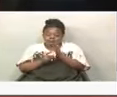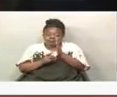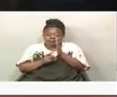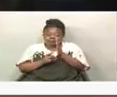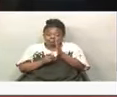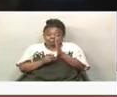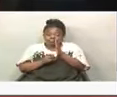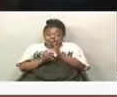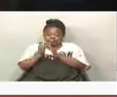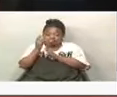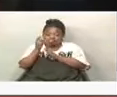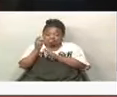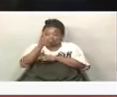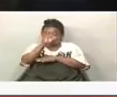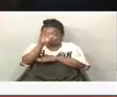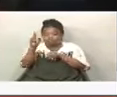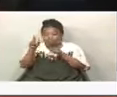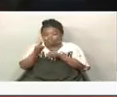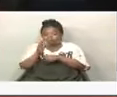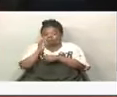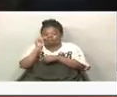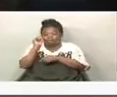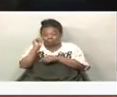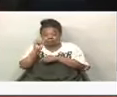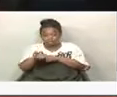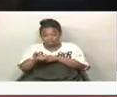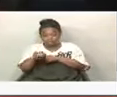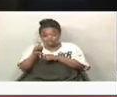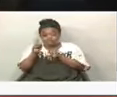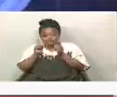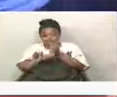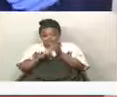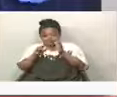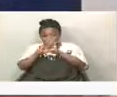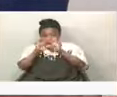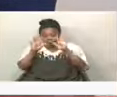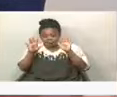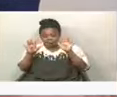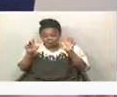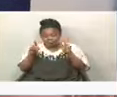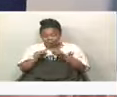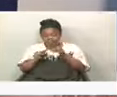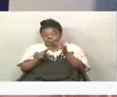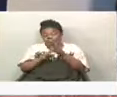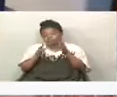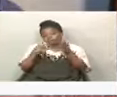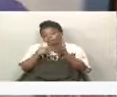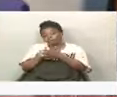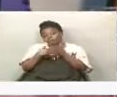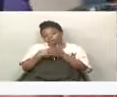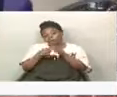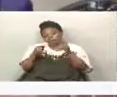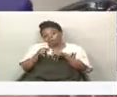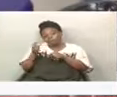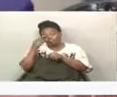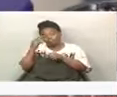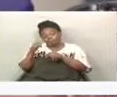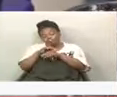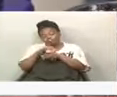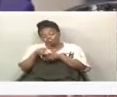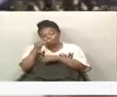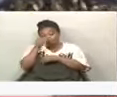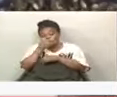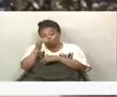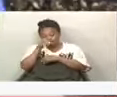Luganda naawe w'oluzungu ekitabo kino obeera okifuna bulungi nnyo era nga tweyambisa ebyuma bye bimu bye tuzze tulaba tukamula